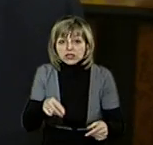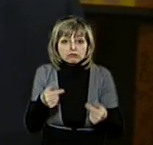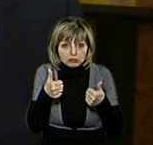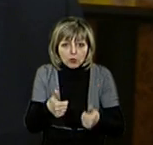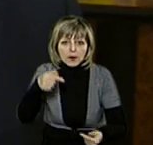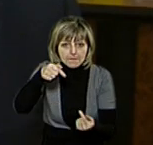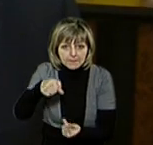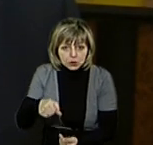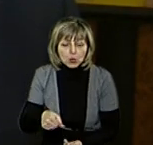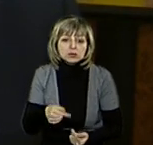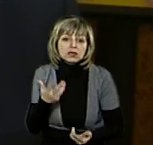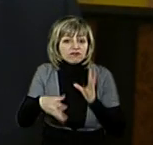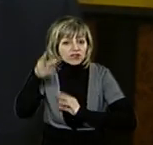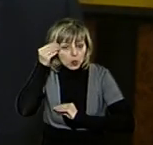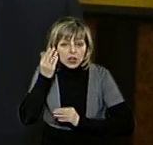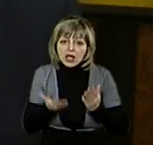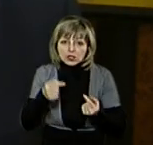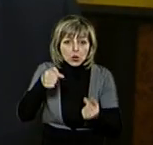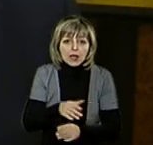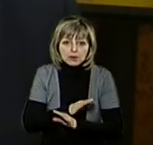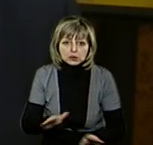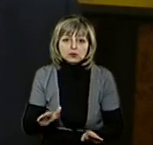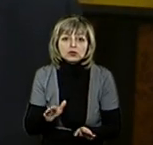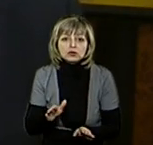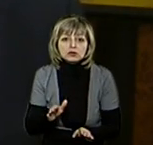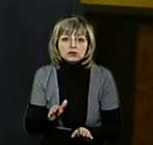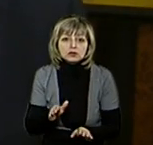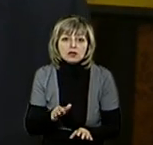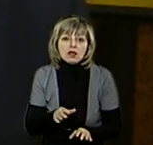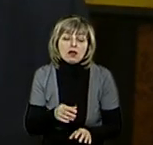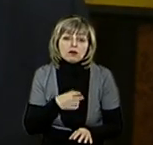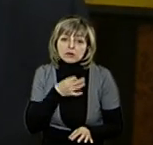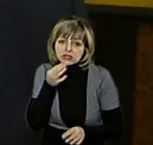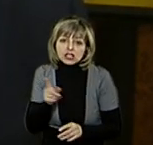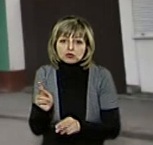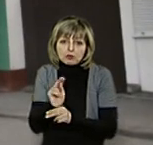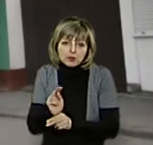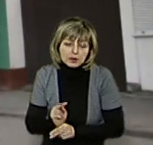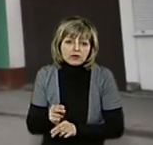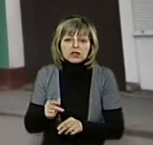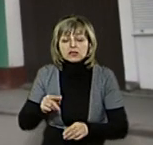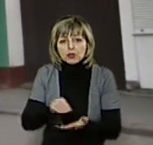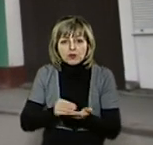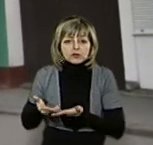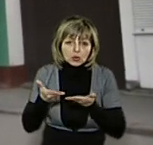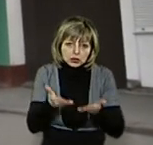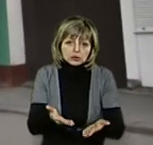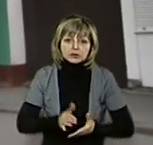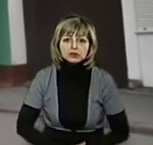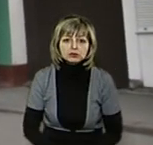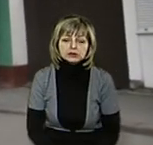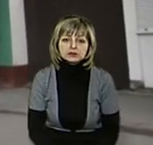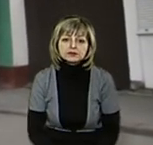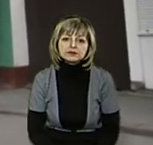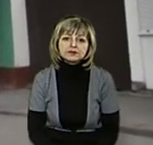вони візьмуть їх для розгляду. Якщо не підходять, то ми звернемося, щоб вони привели їх у відповідність і хай беруть участь. Світлана Павлова, Віталій